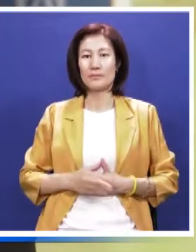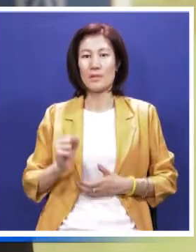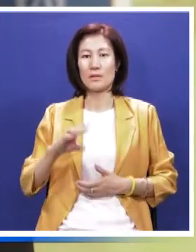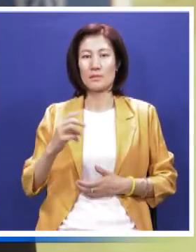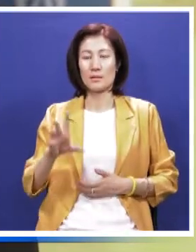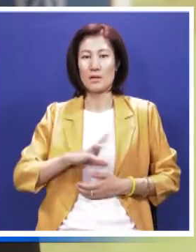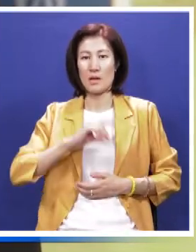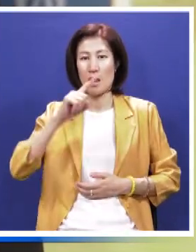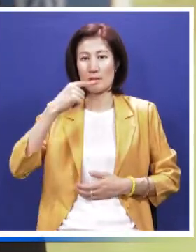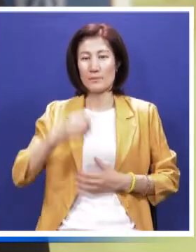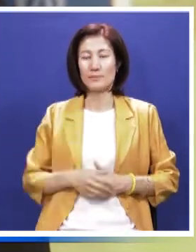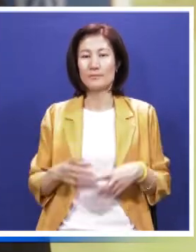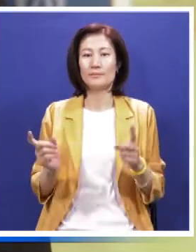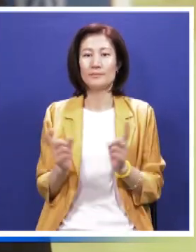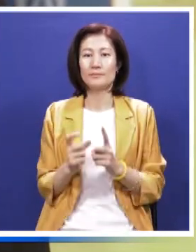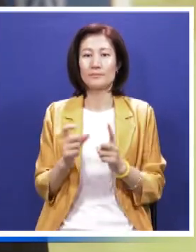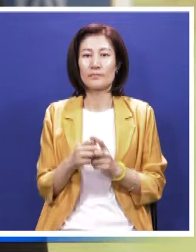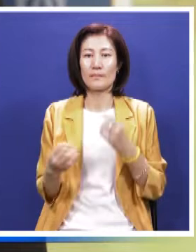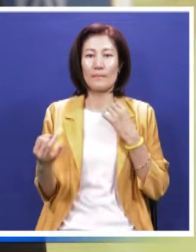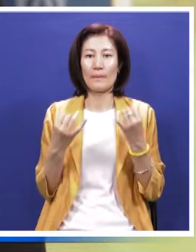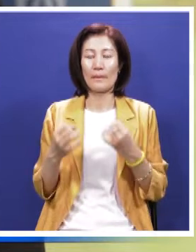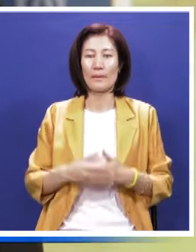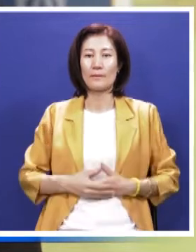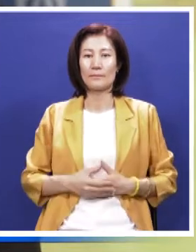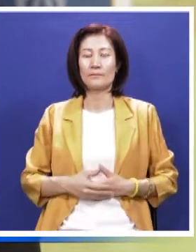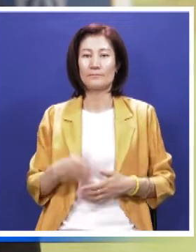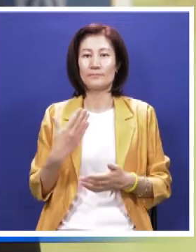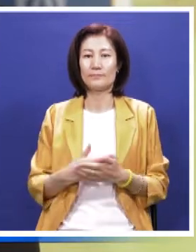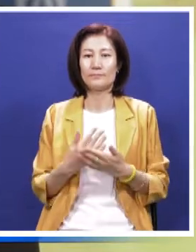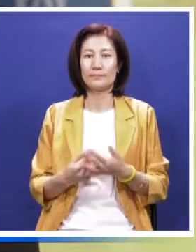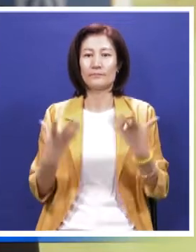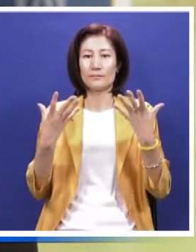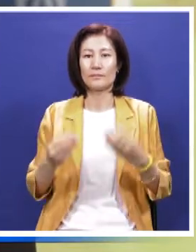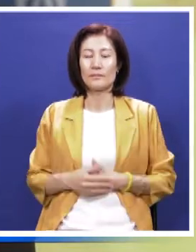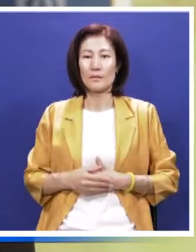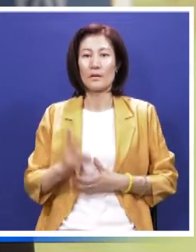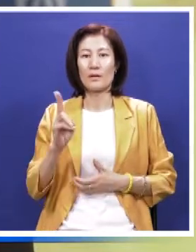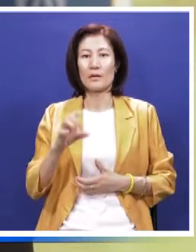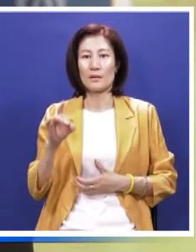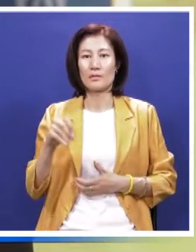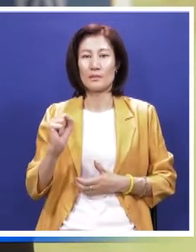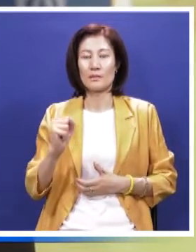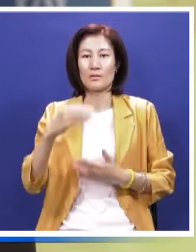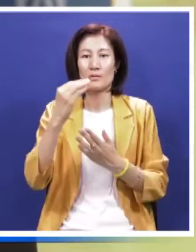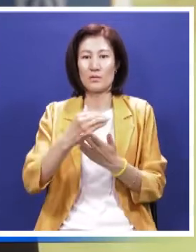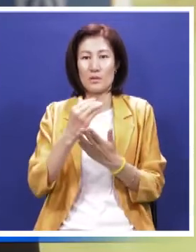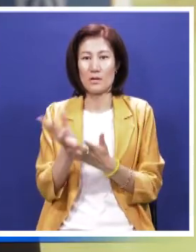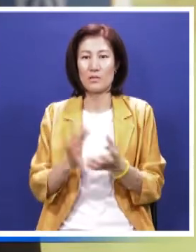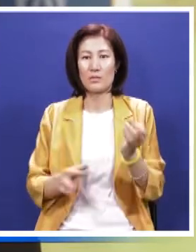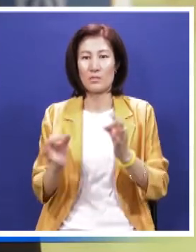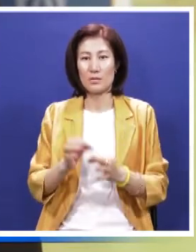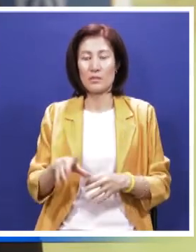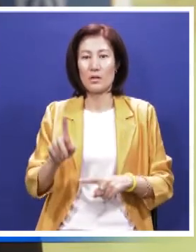aytuuna sönetin bolsa, onun aytuu boyunca, misal kadir birinci Qaysar деген жоба құрамыз дейді. Бұл